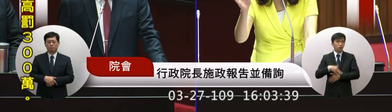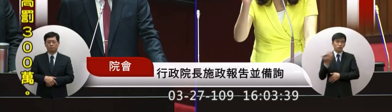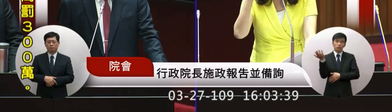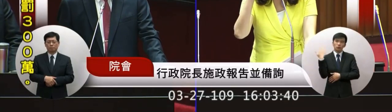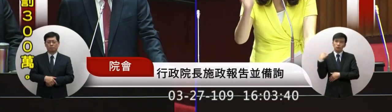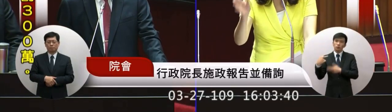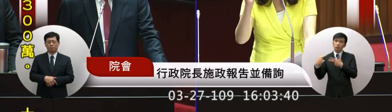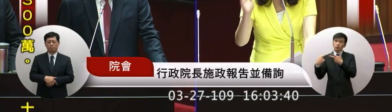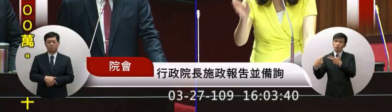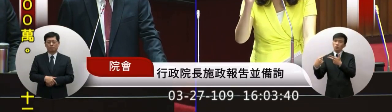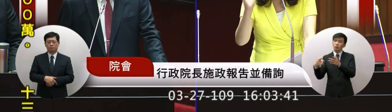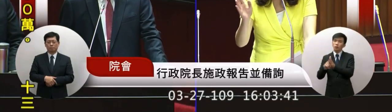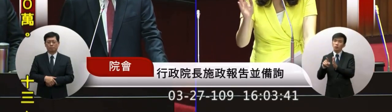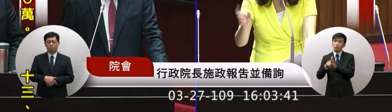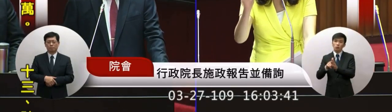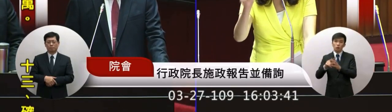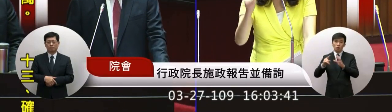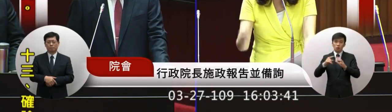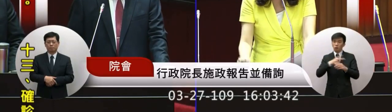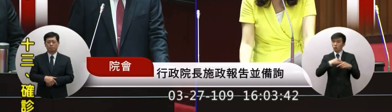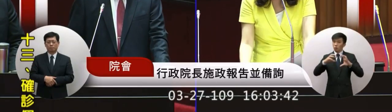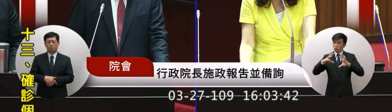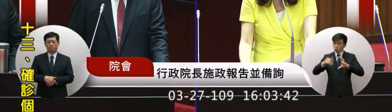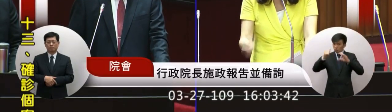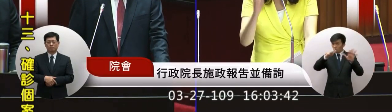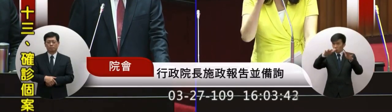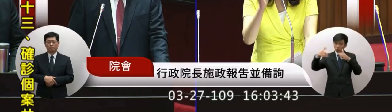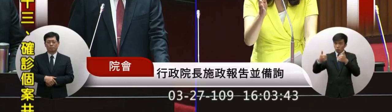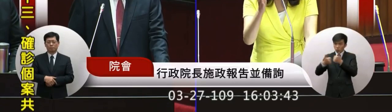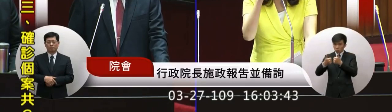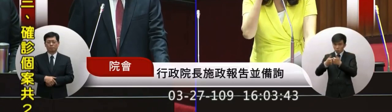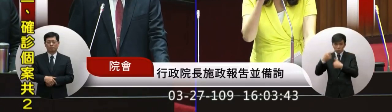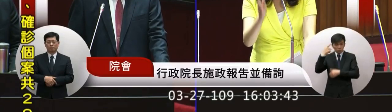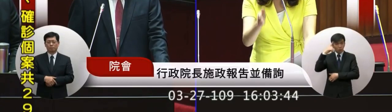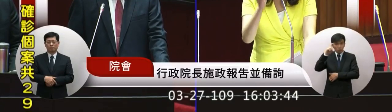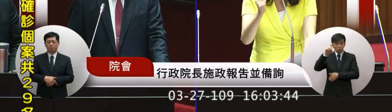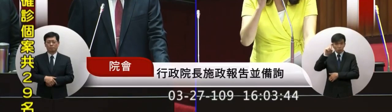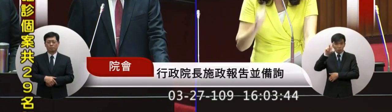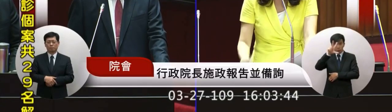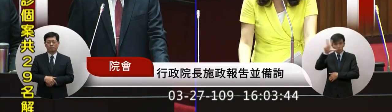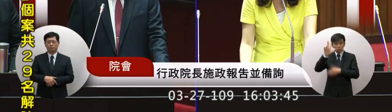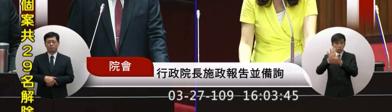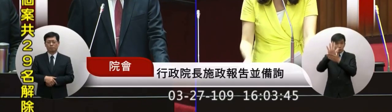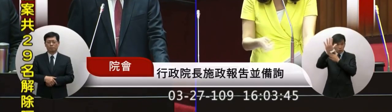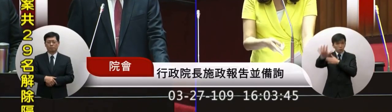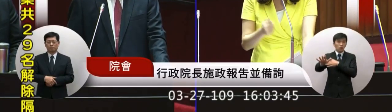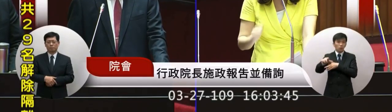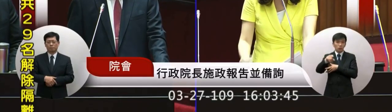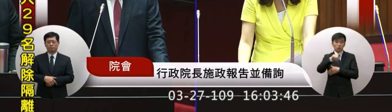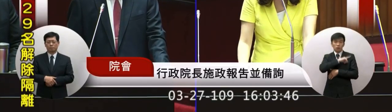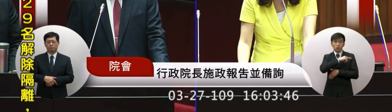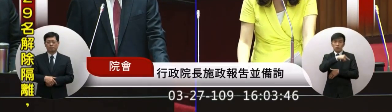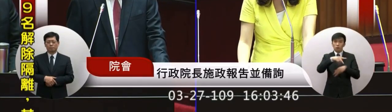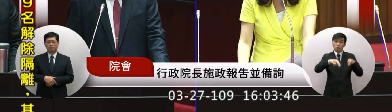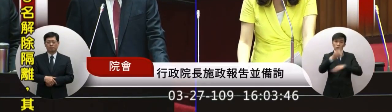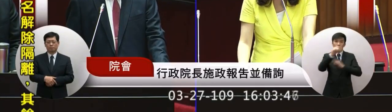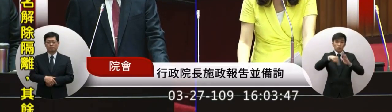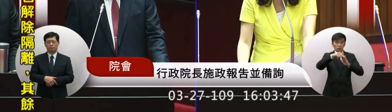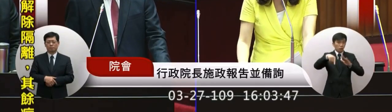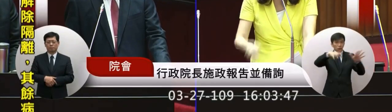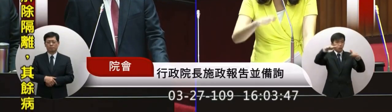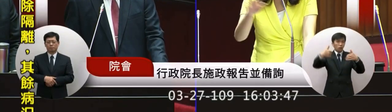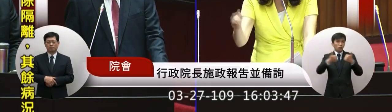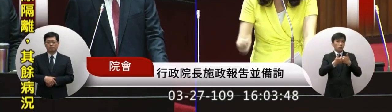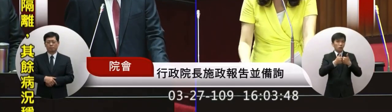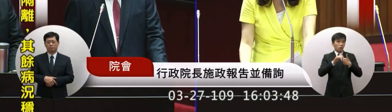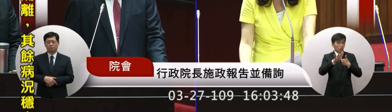是总统召开国安会议的10天之后。院长，你在行政院召开了一个会议嘛，开记者会，然后跟大家